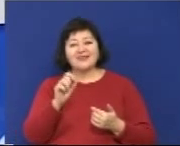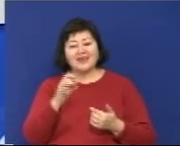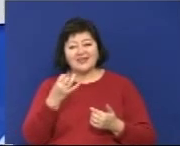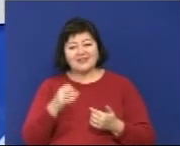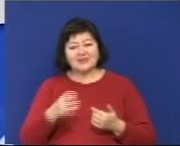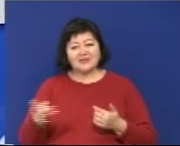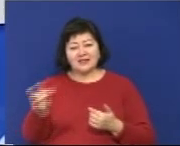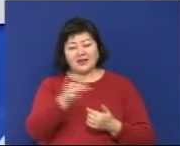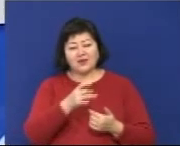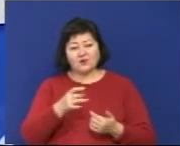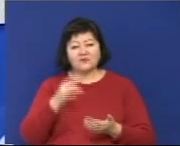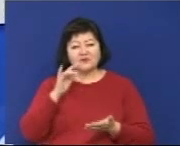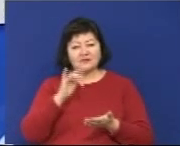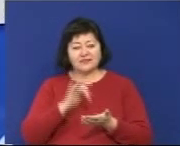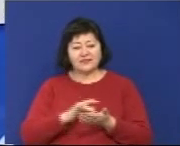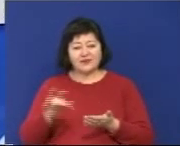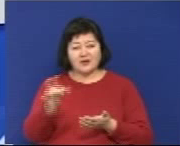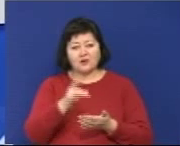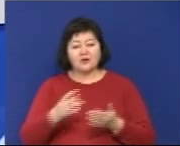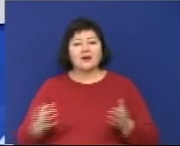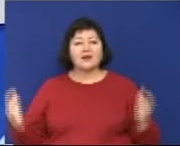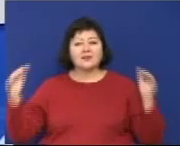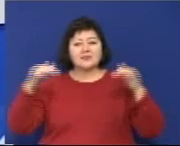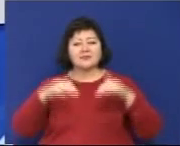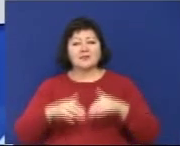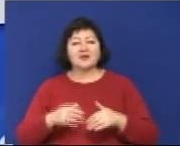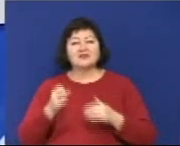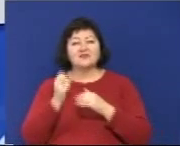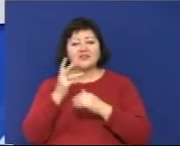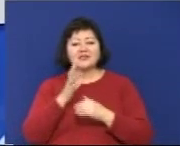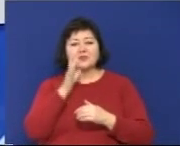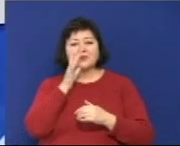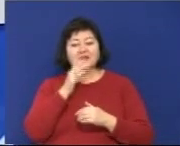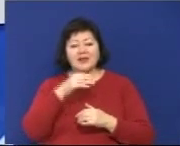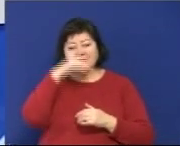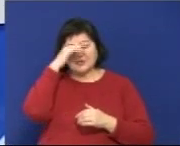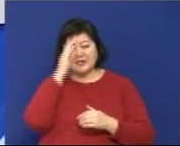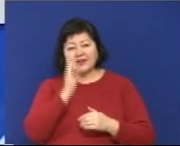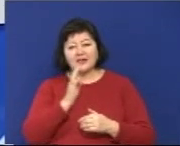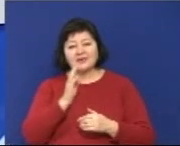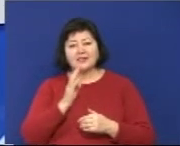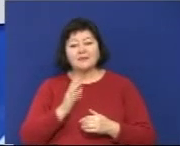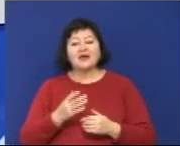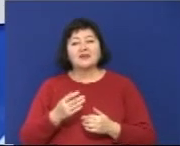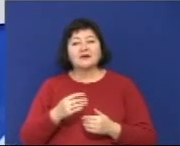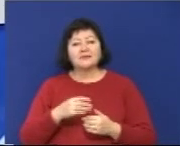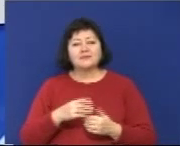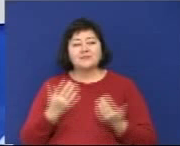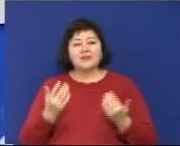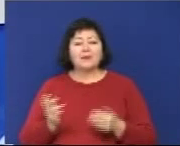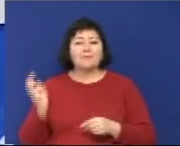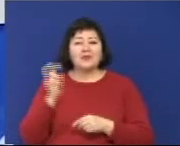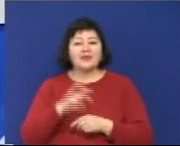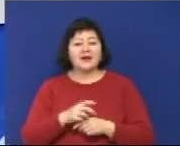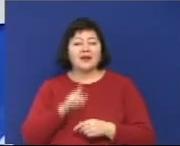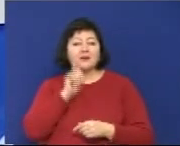районного центра собрались молодые мастера кожаной перчатки в возрасте 12-15 лет. Помимо хозяев ринга на соревнования прибыли молодые